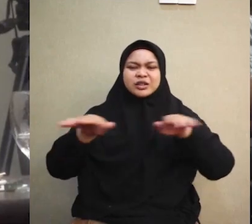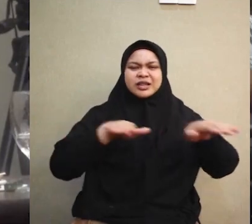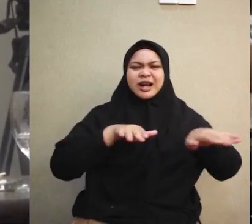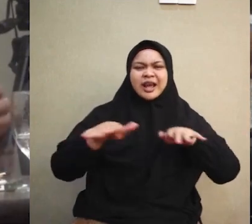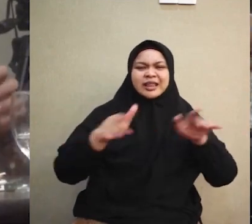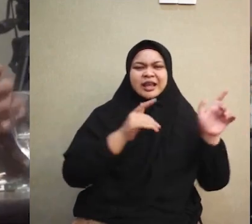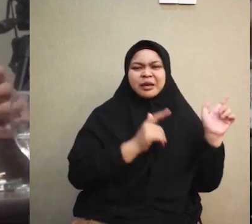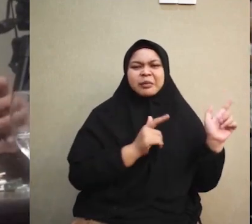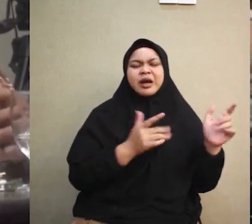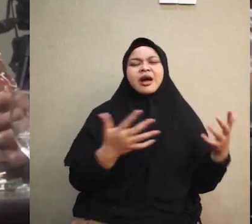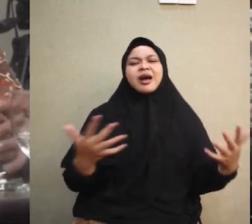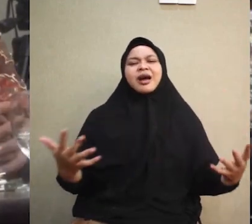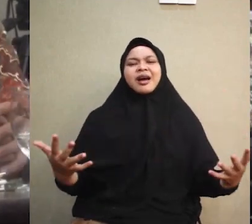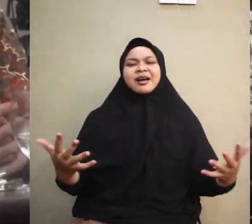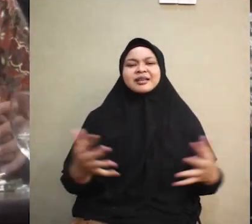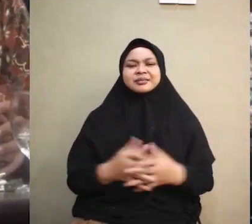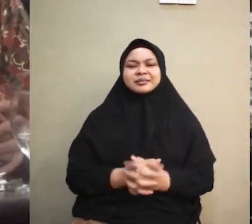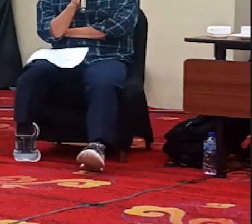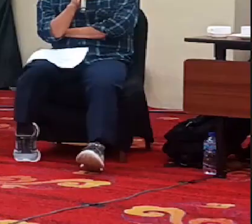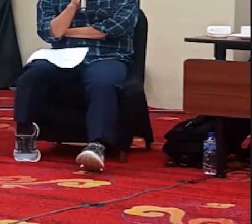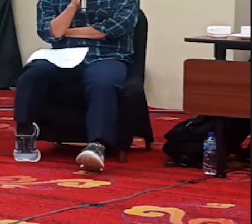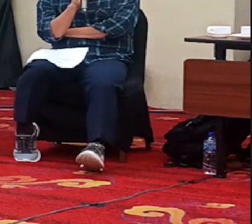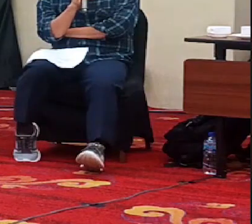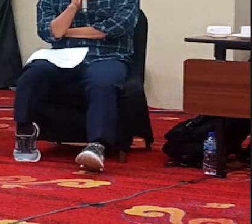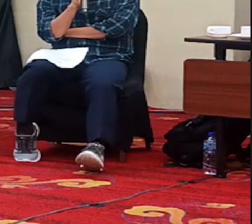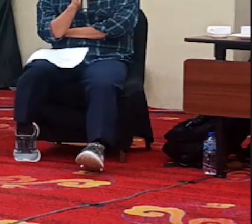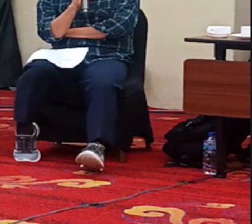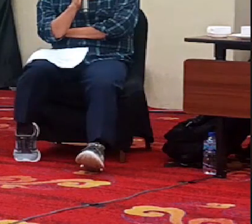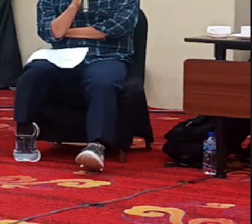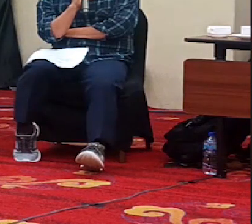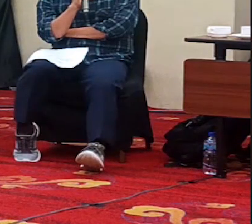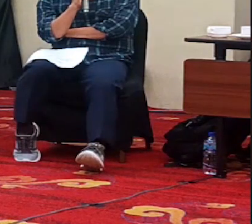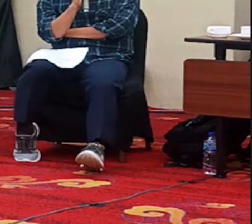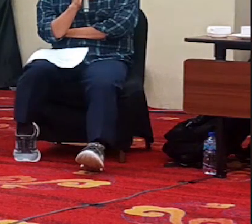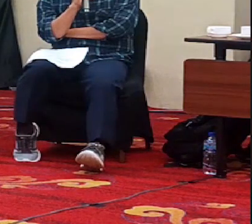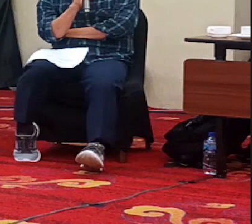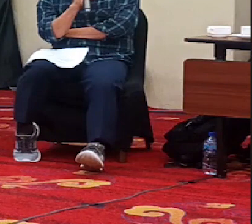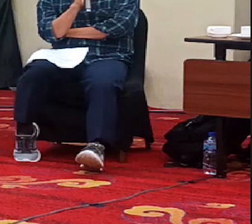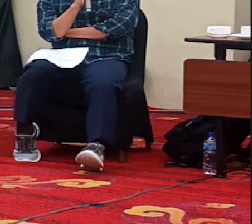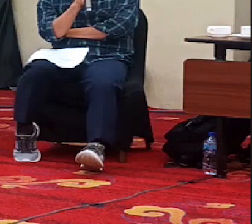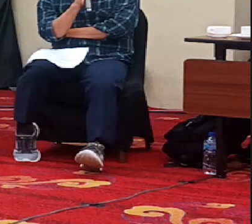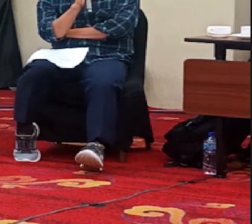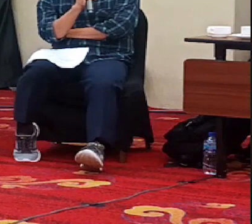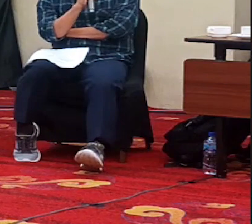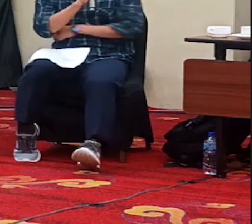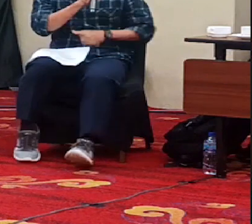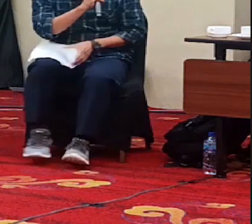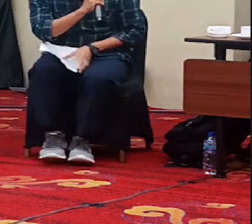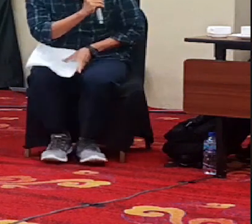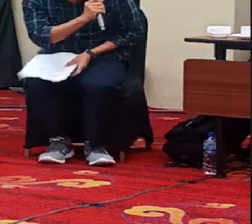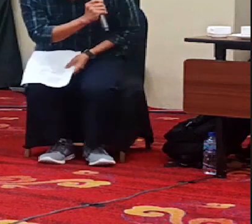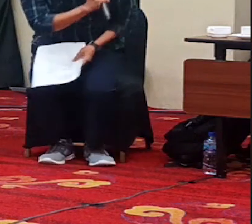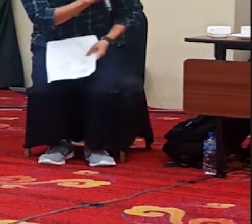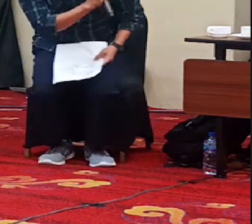Nah itu dia nah ini cocok Mas Hafiz ini masuk besok jadi staf ahlinya Kemenkumham